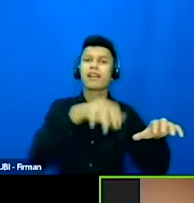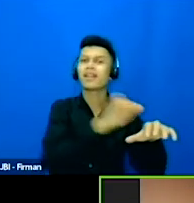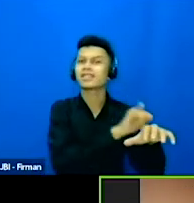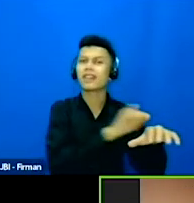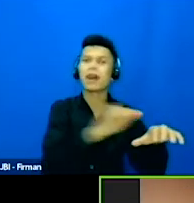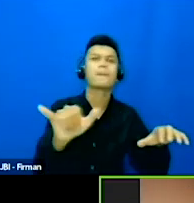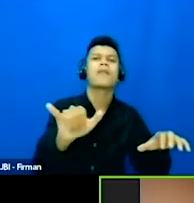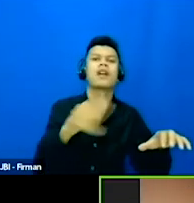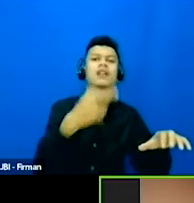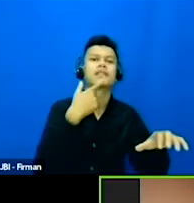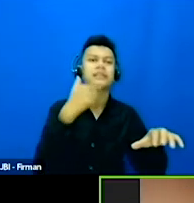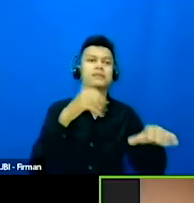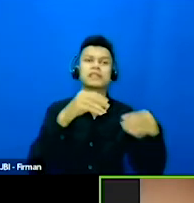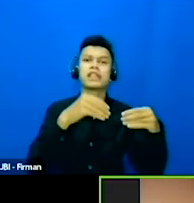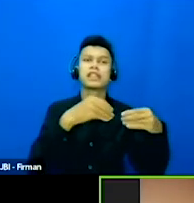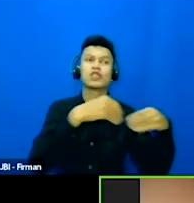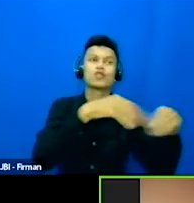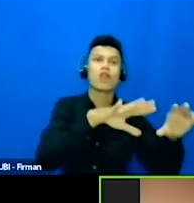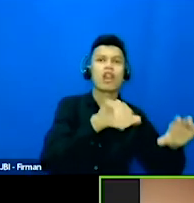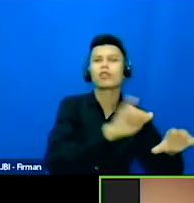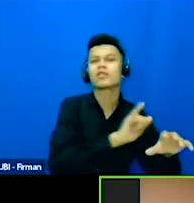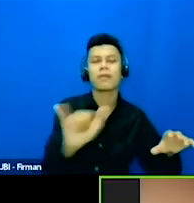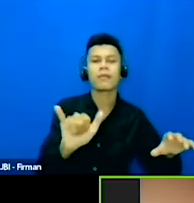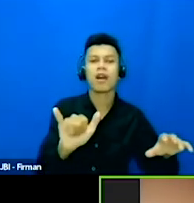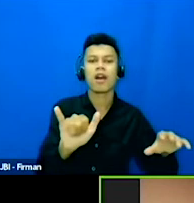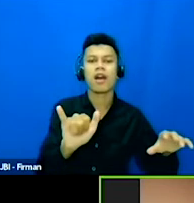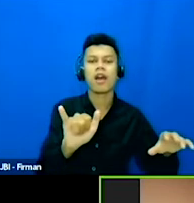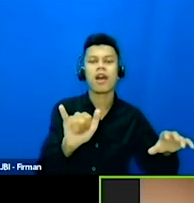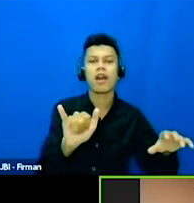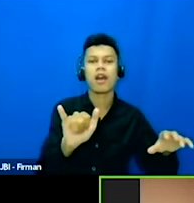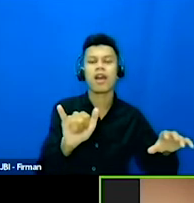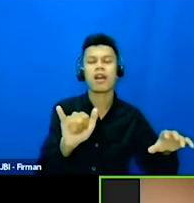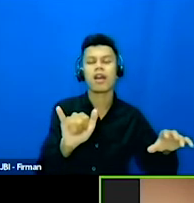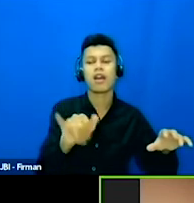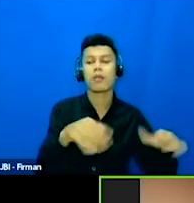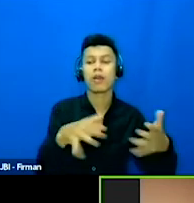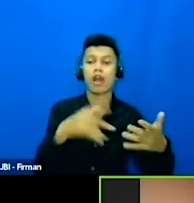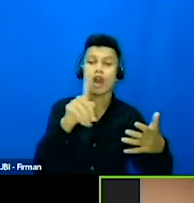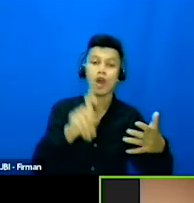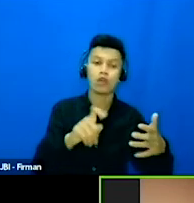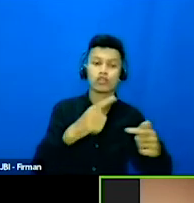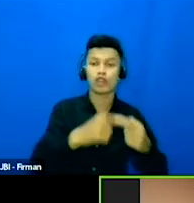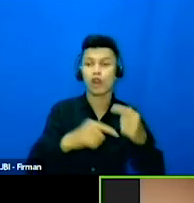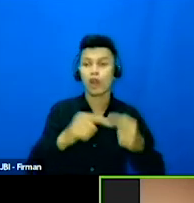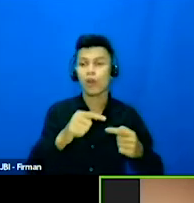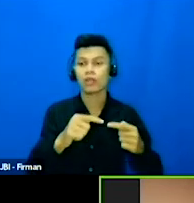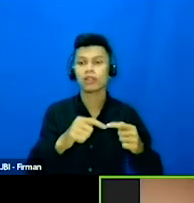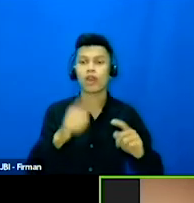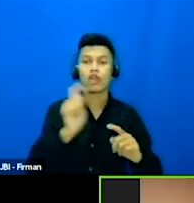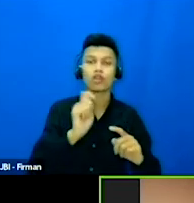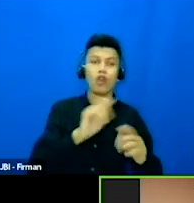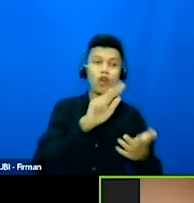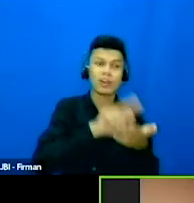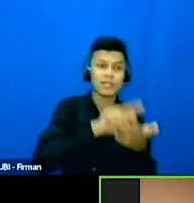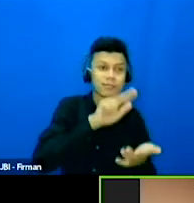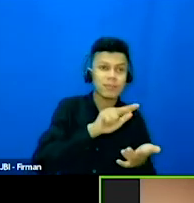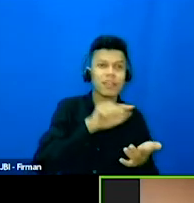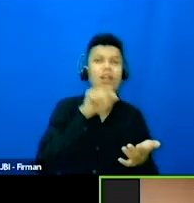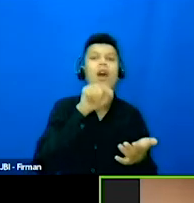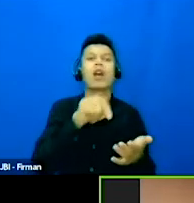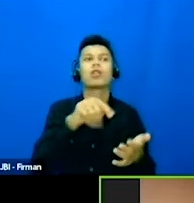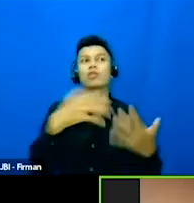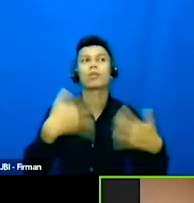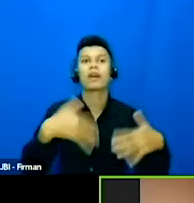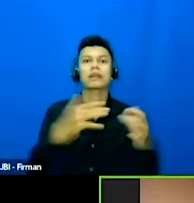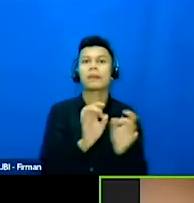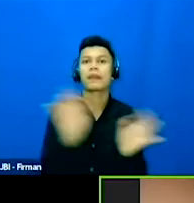diperjualbelikan Hai apakah nanti apakah harus lewat official Store nya dan sebagainya Itu praktek yang